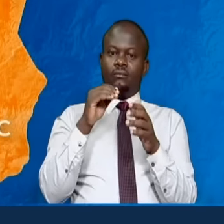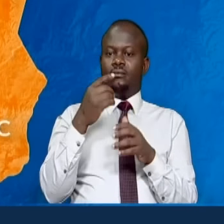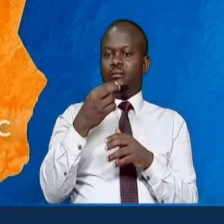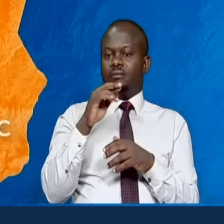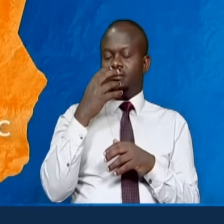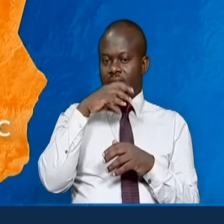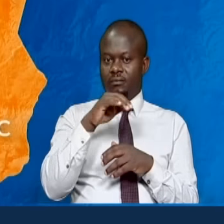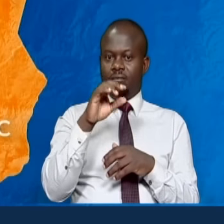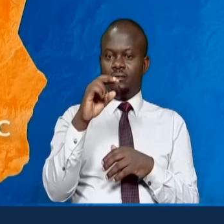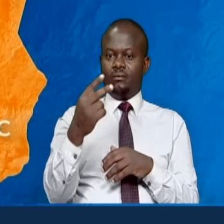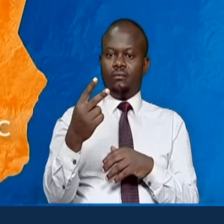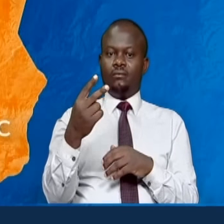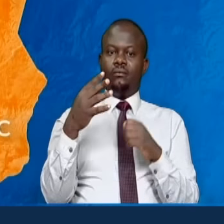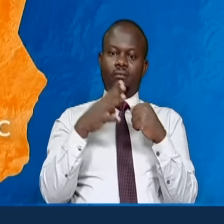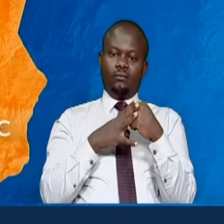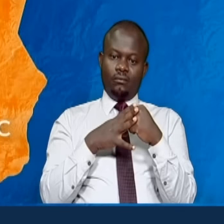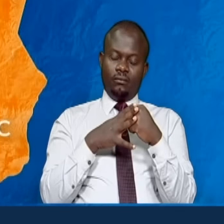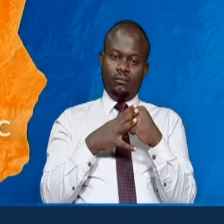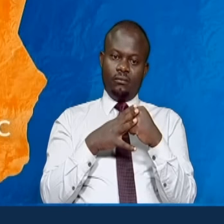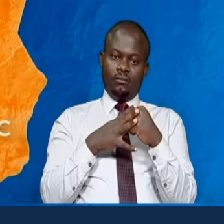Celsius 29.